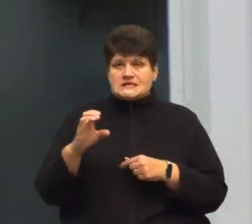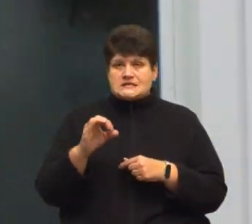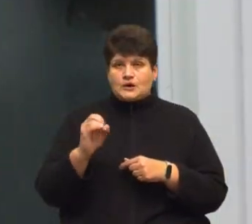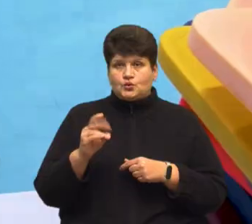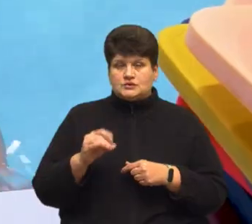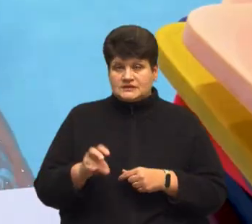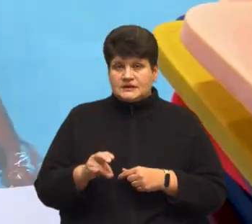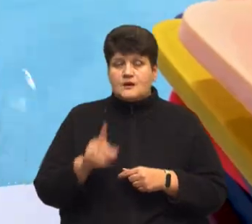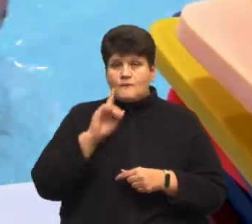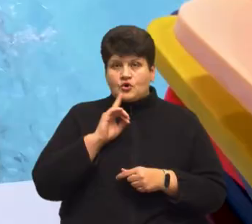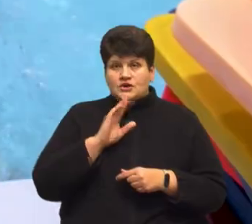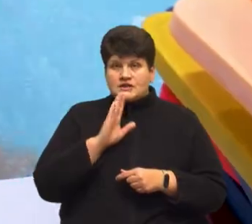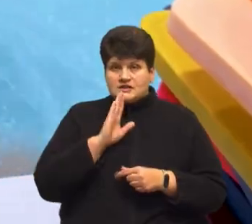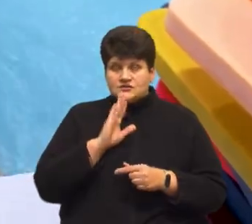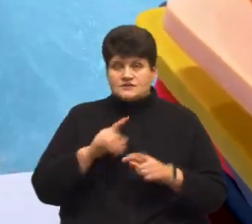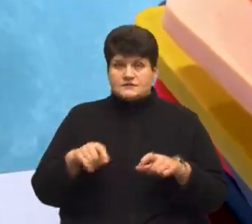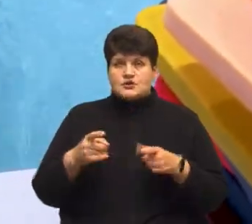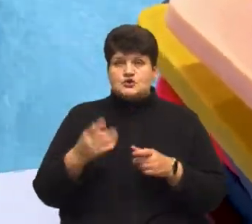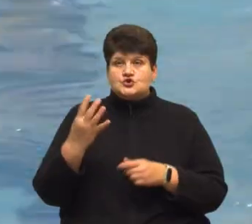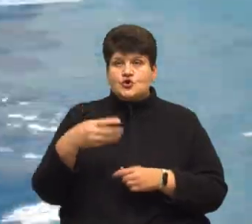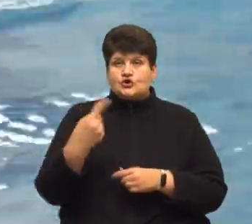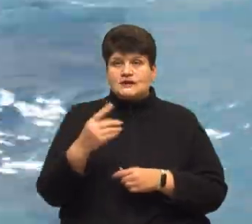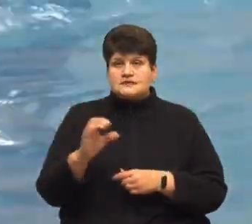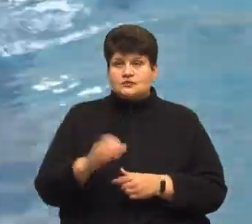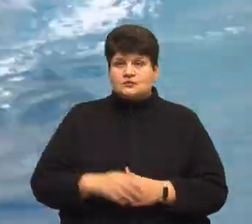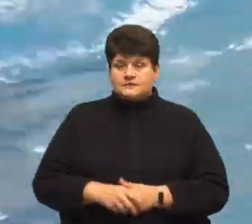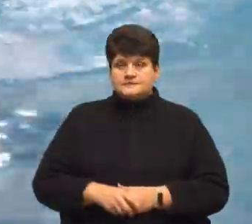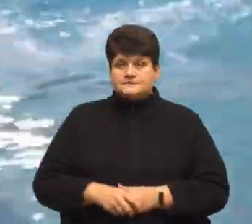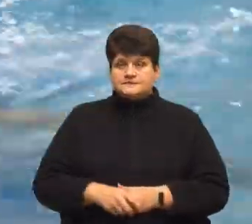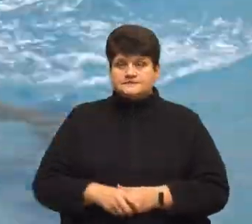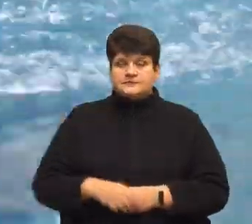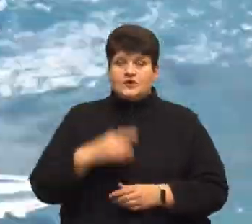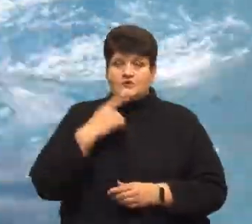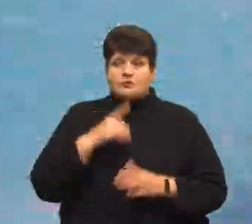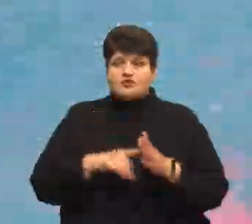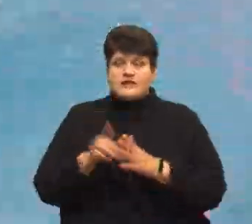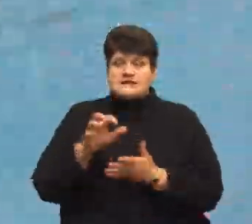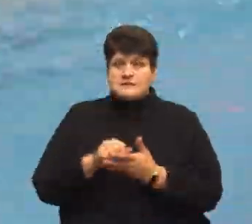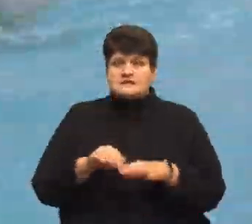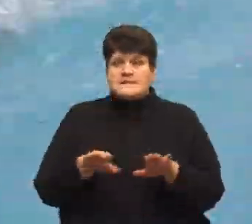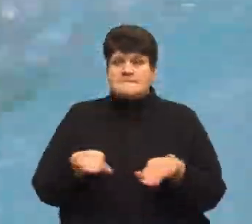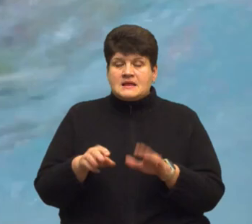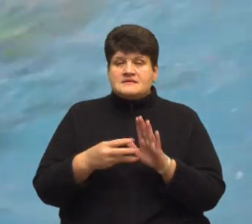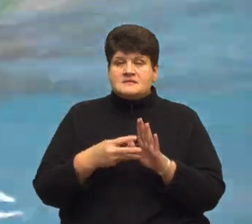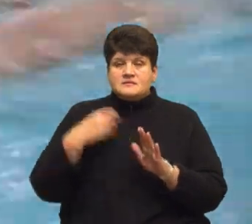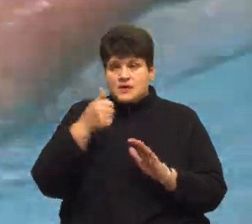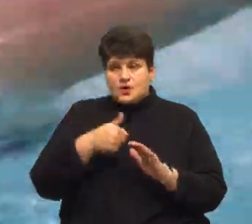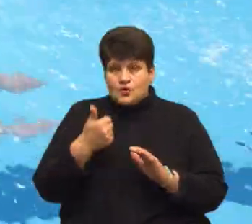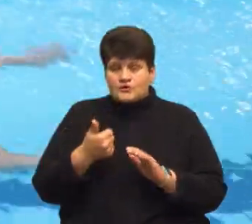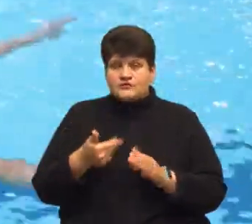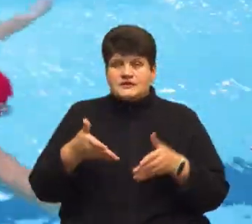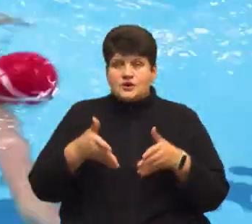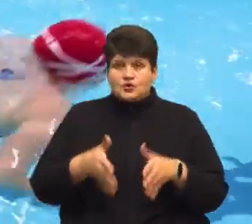редькова поки дівчина долає її за 41 секунду Вікторія верег каже Почала займатися плаванням із сьми років від народження у